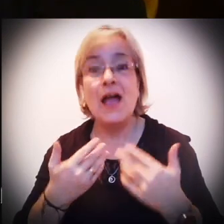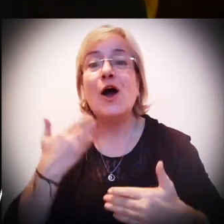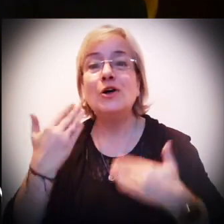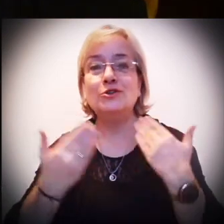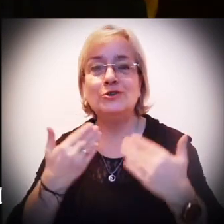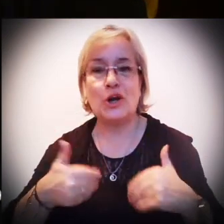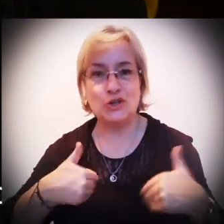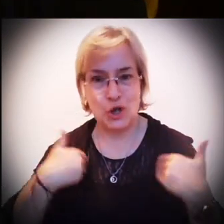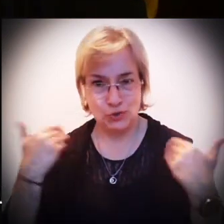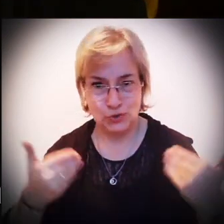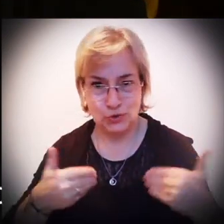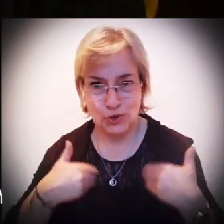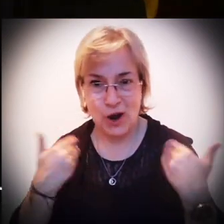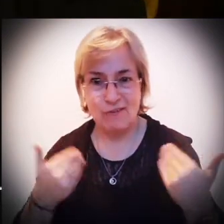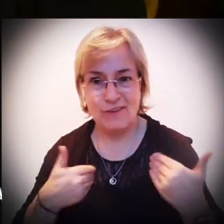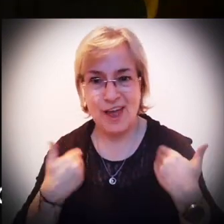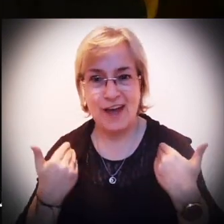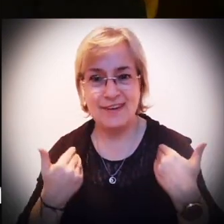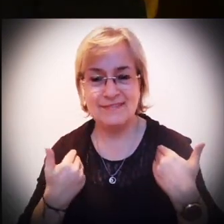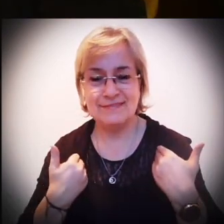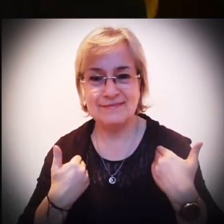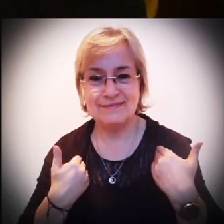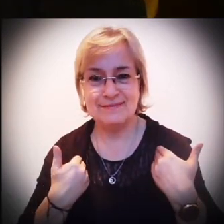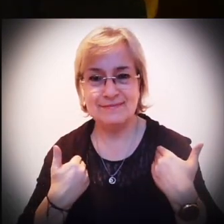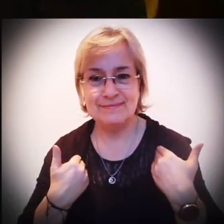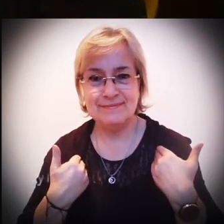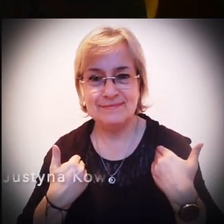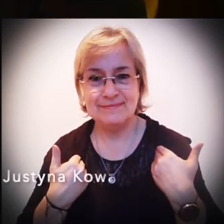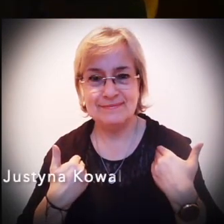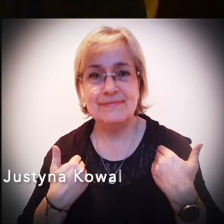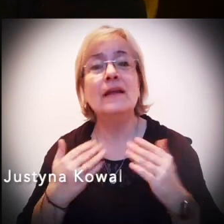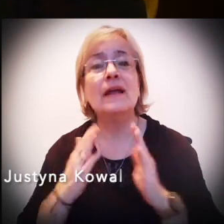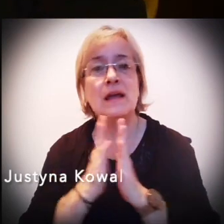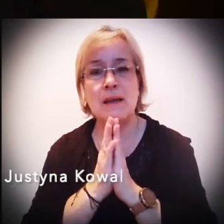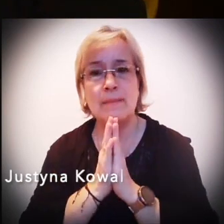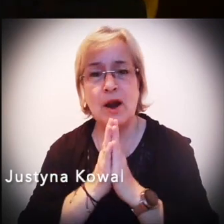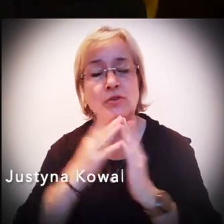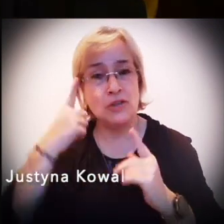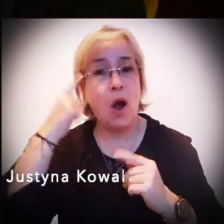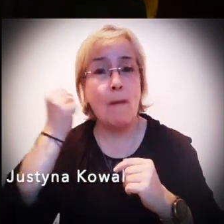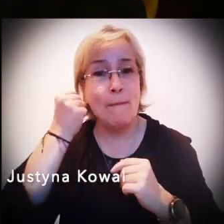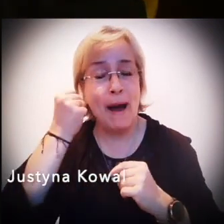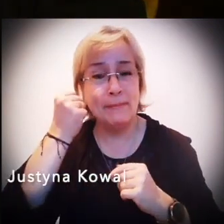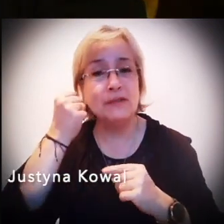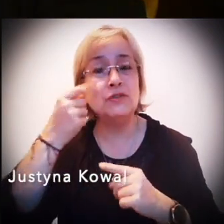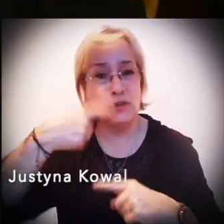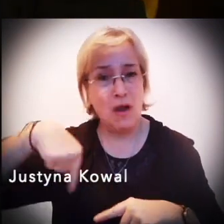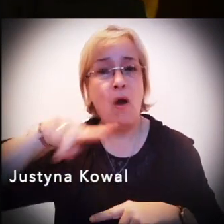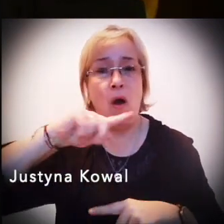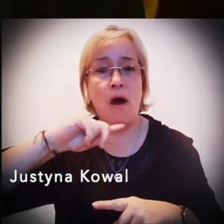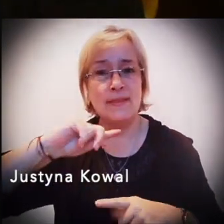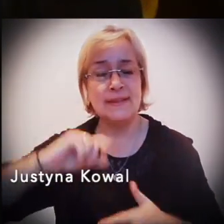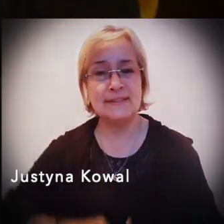życzę zdrowia i proszę o pamięć o nas.